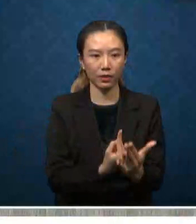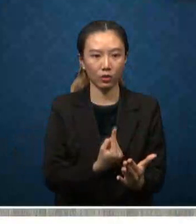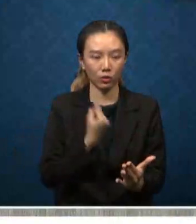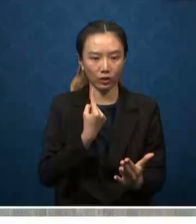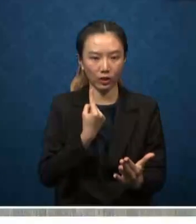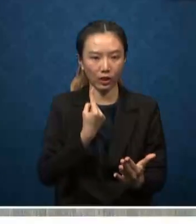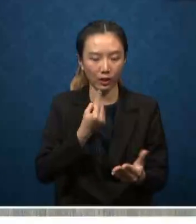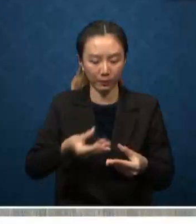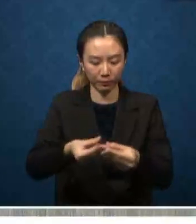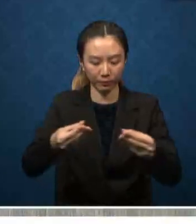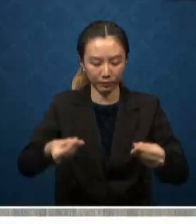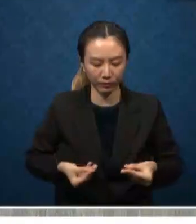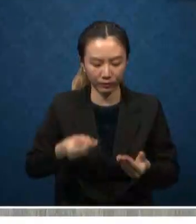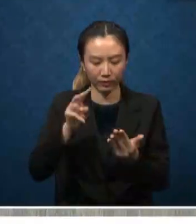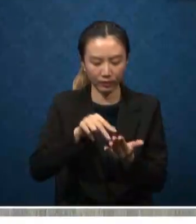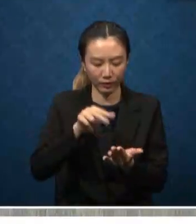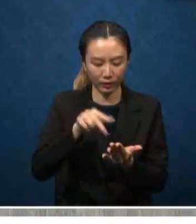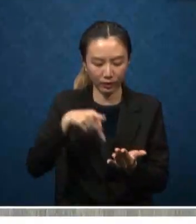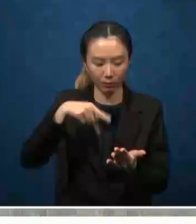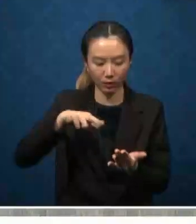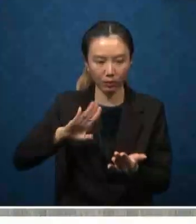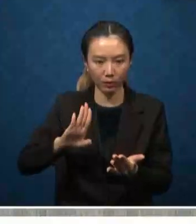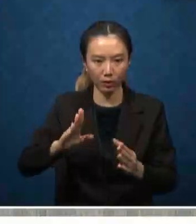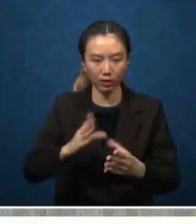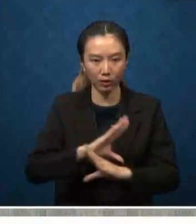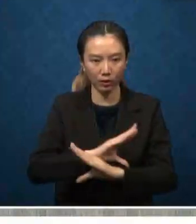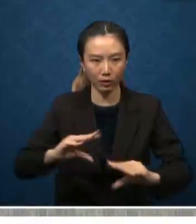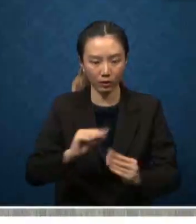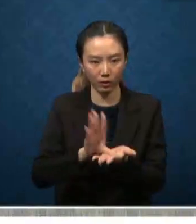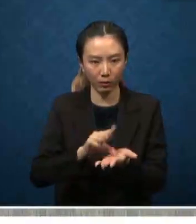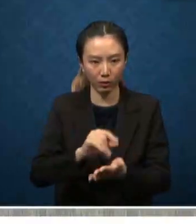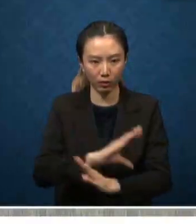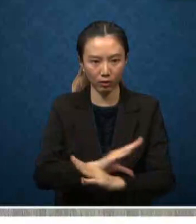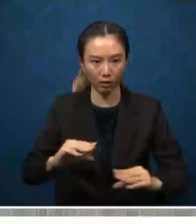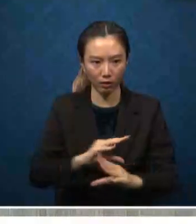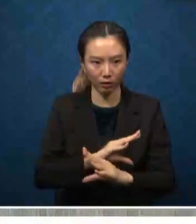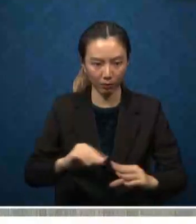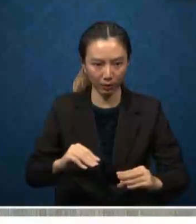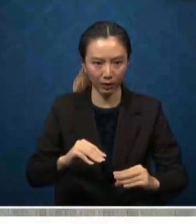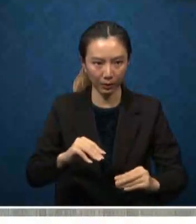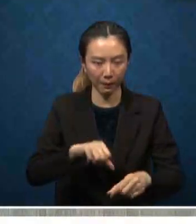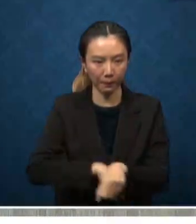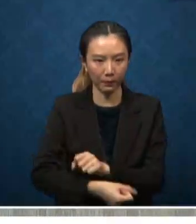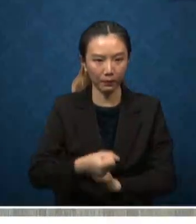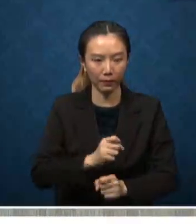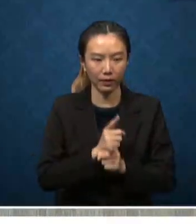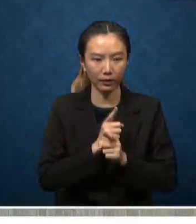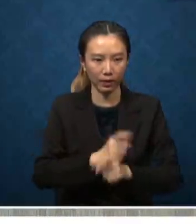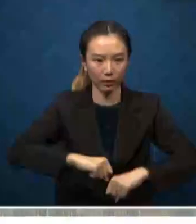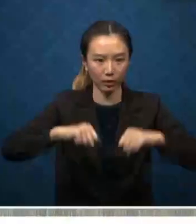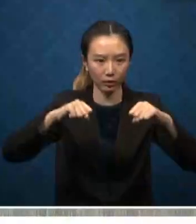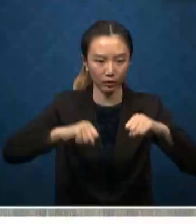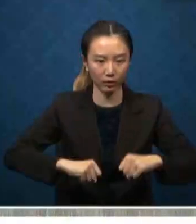าพระราชกำหนดการแลกเปลี่ยนข้อมูลเพื่อปฏิบัติตามความตกลงระหว่างประเทศ